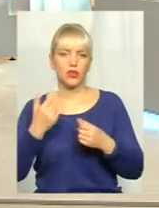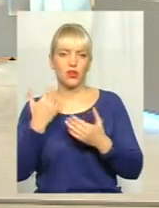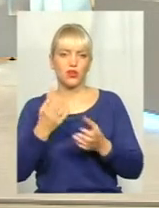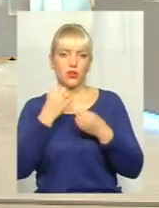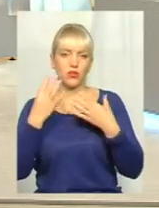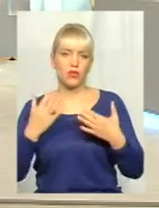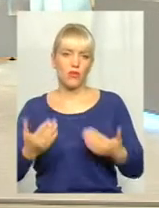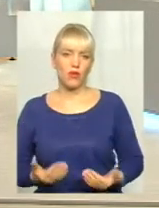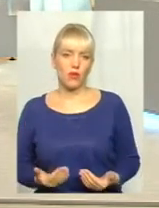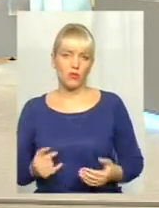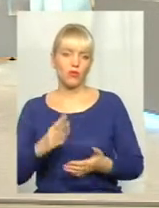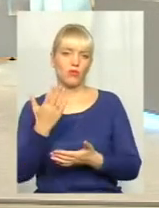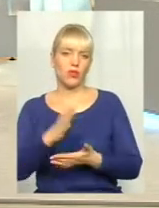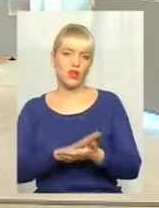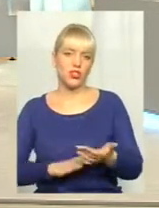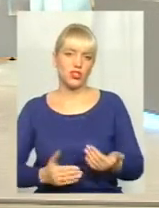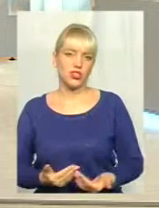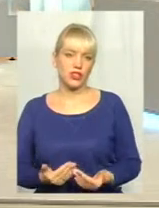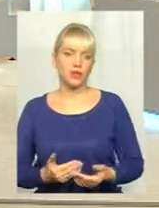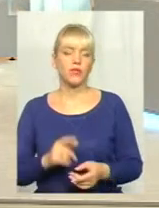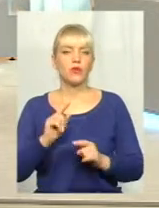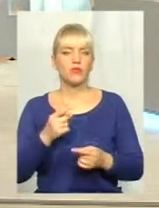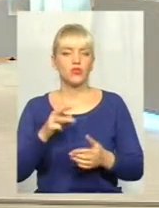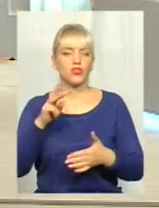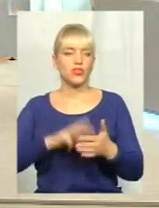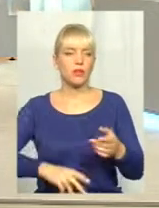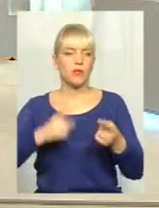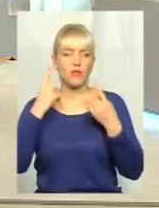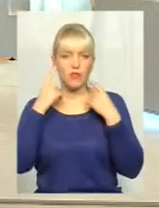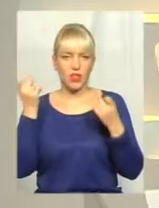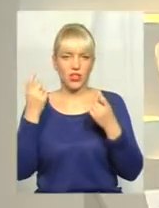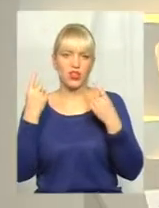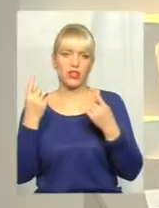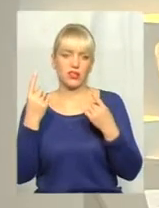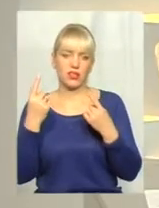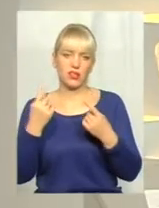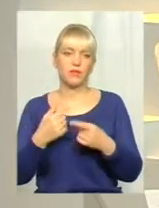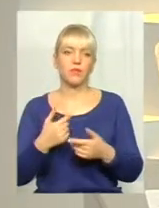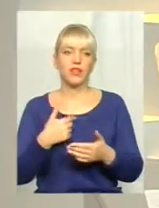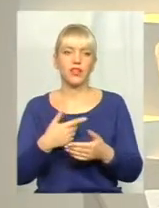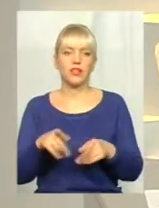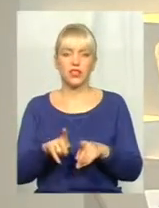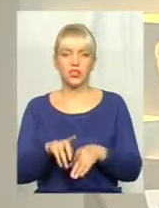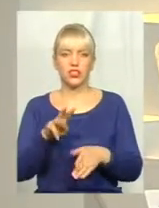і його подальше майбутнє. Тому що штраф величезний, як на мене, і такий